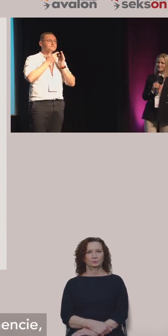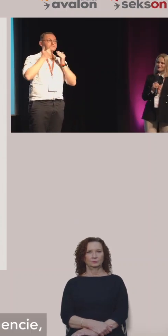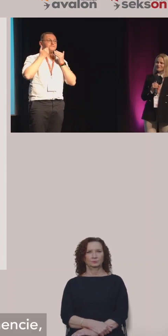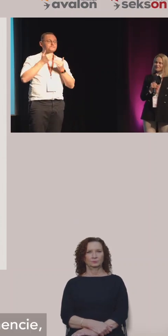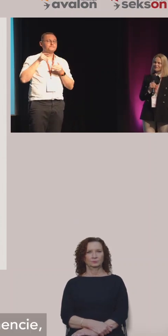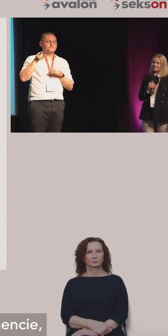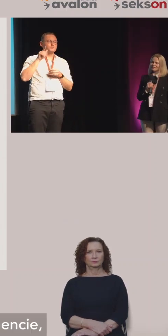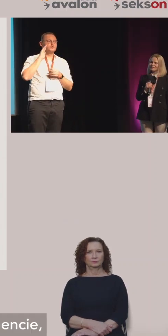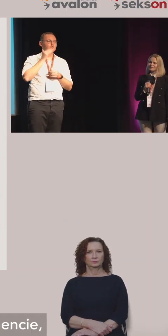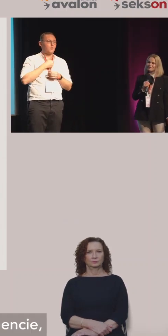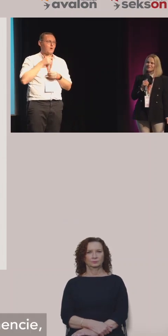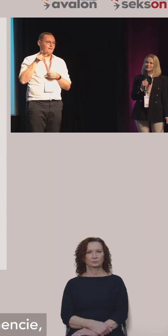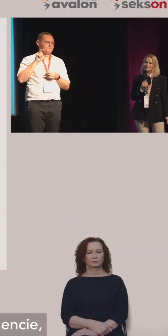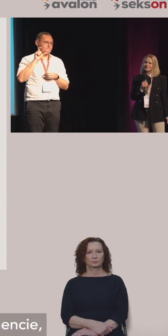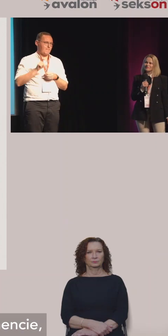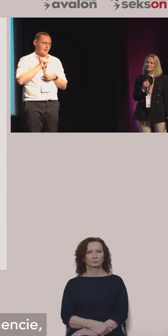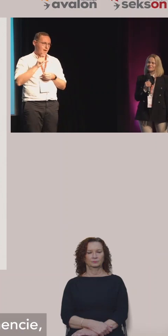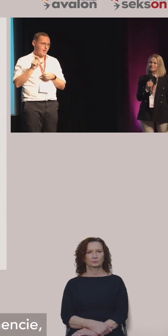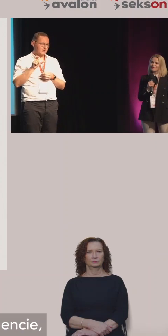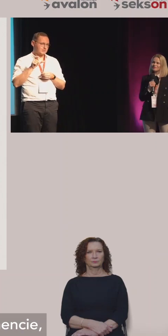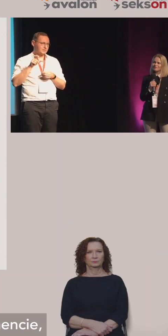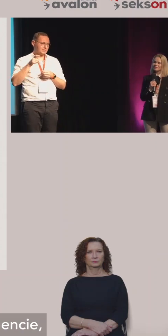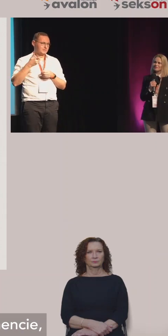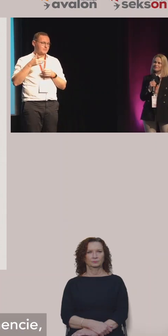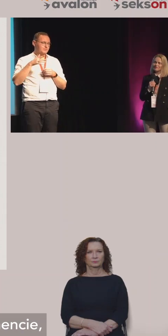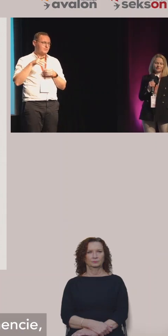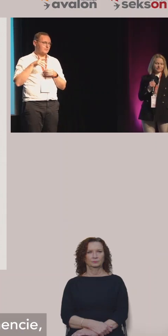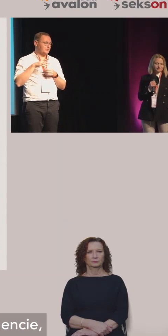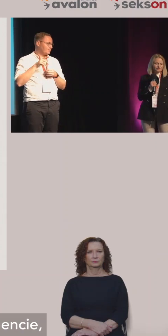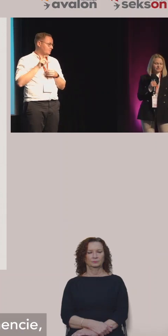Polski język migowy powstał w